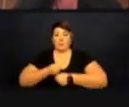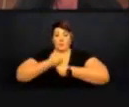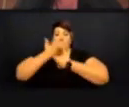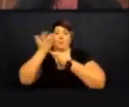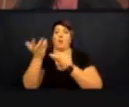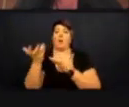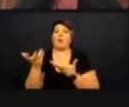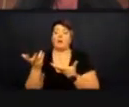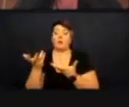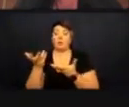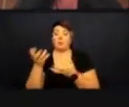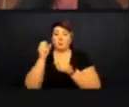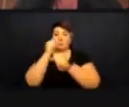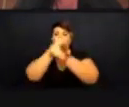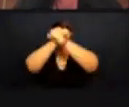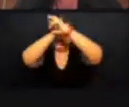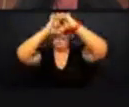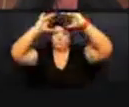huu